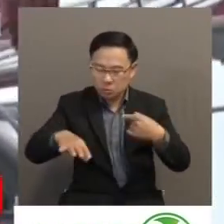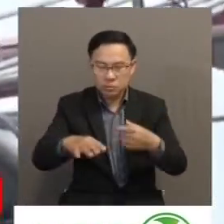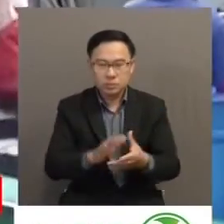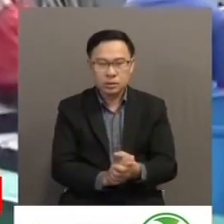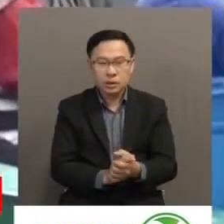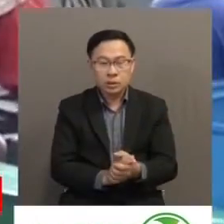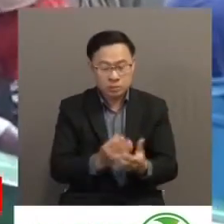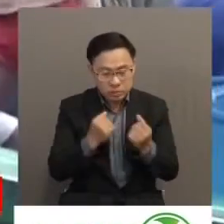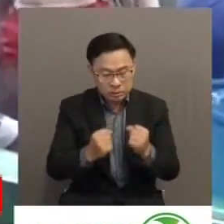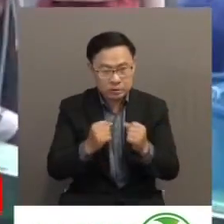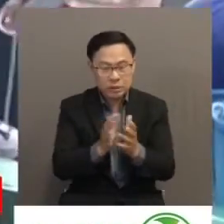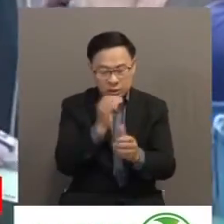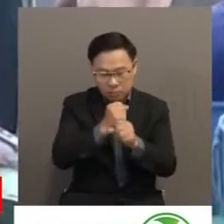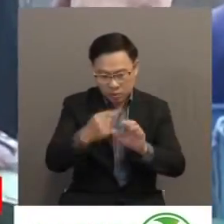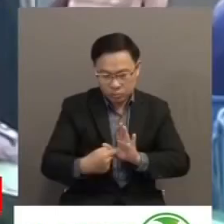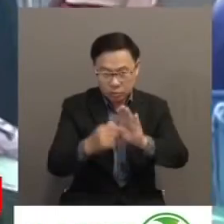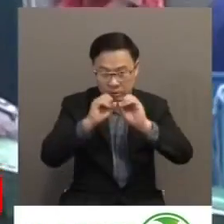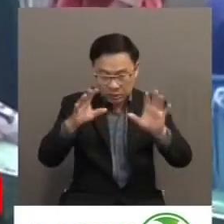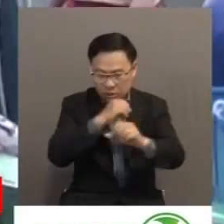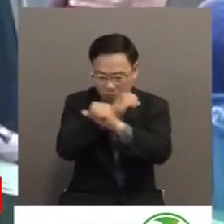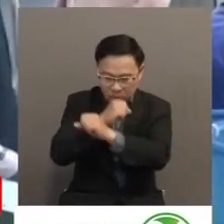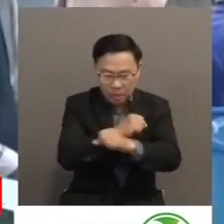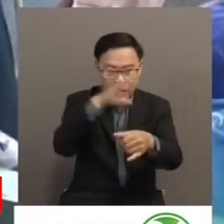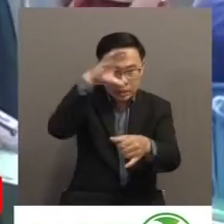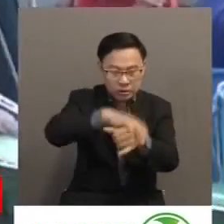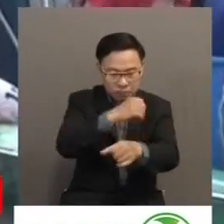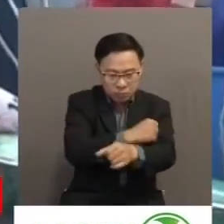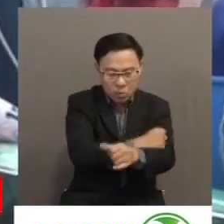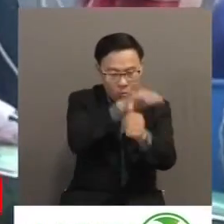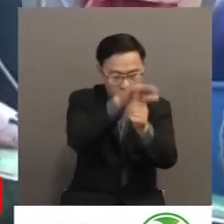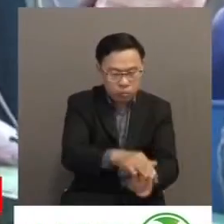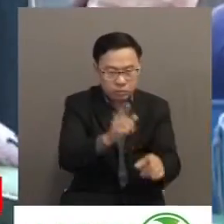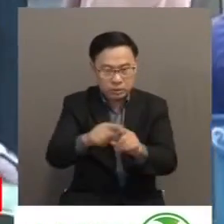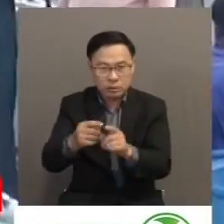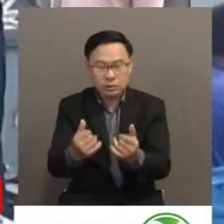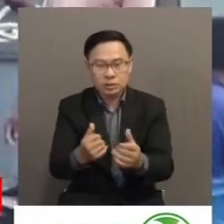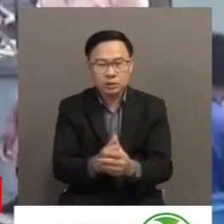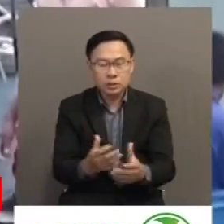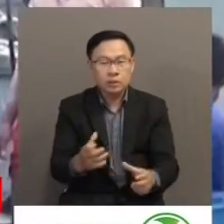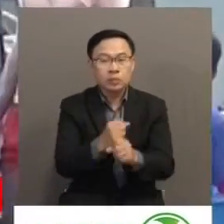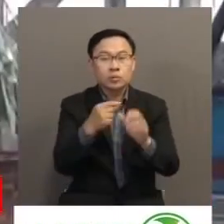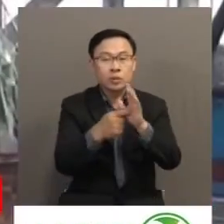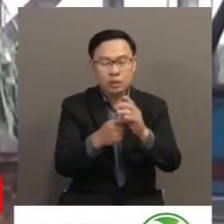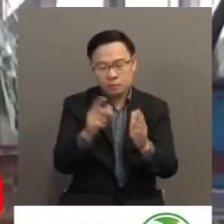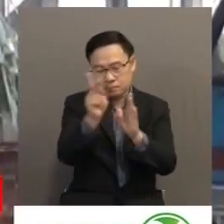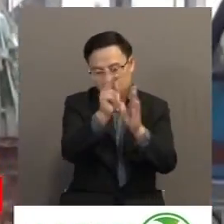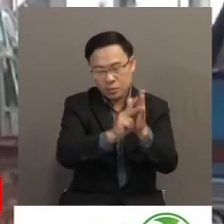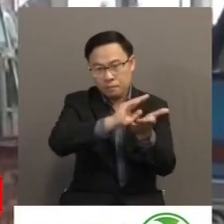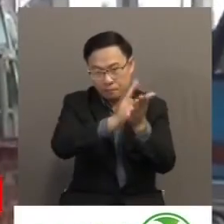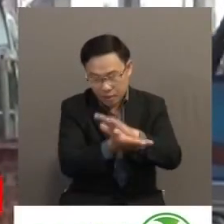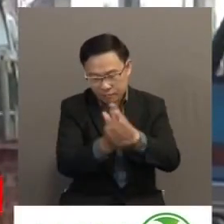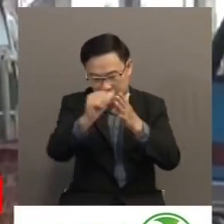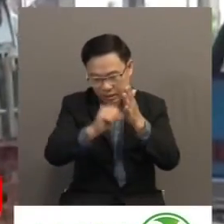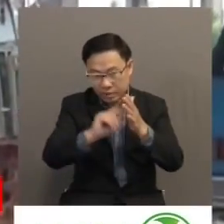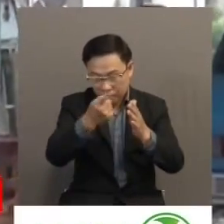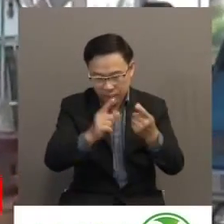วมถึงความคืบหน้าที่เป็นรูปธรรมในการป้องกันปราบปรามการค้ามนุษย์ในช่วงที่ผ่านมาไม่ว่าจะเป็นทั้งการปรับปรุงกฎหมายกฎระเบียบ